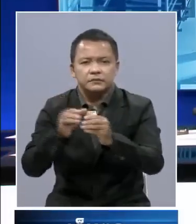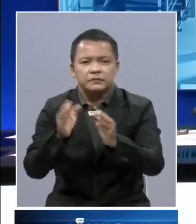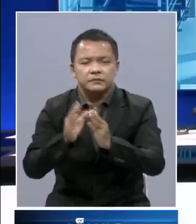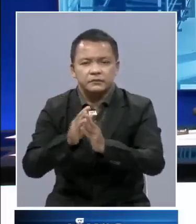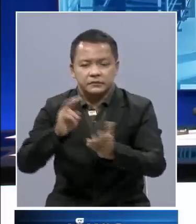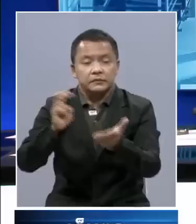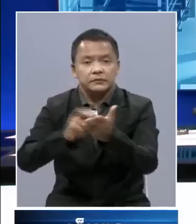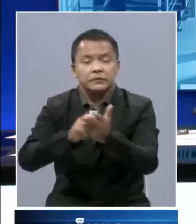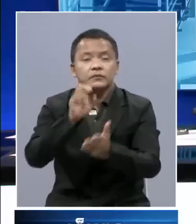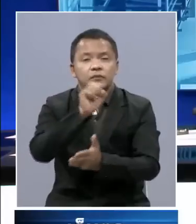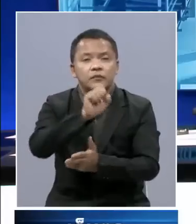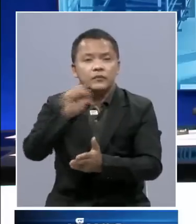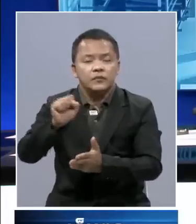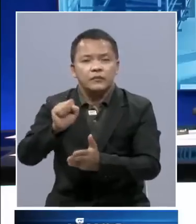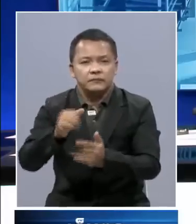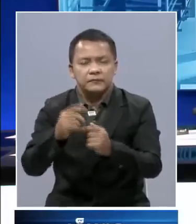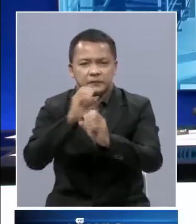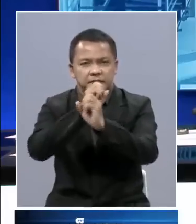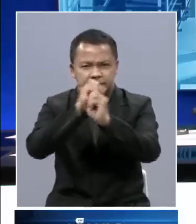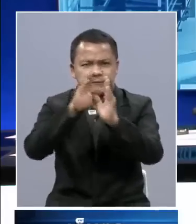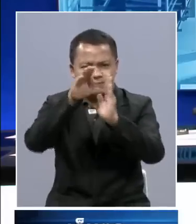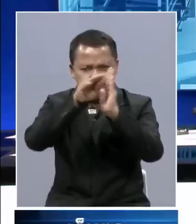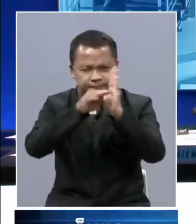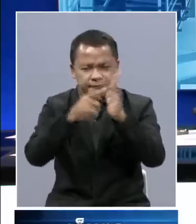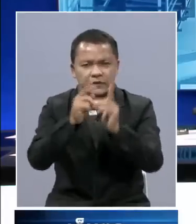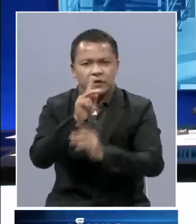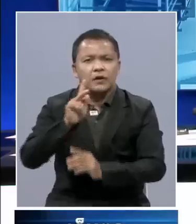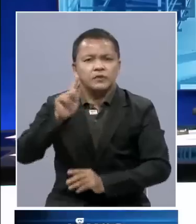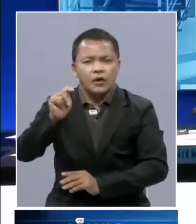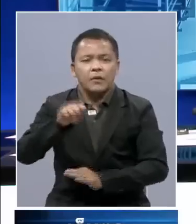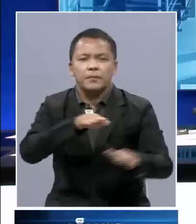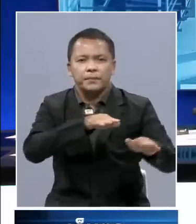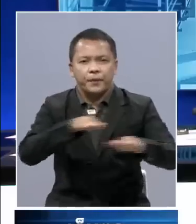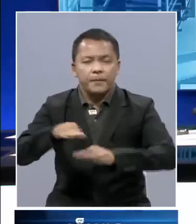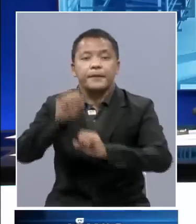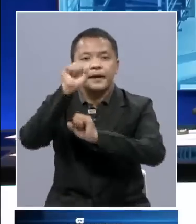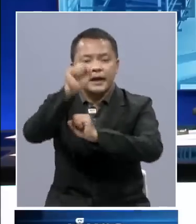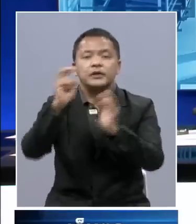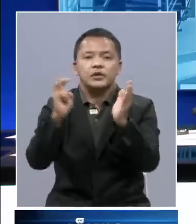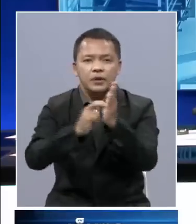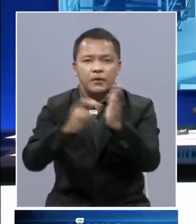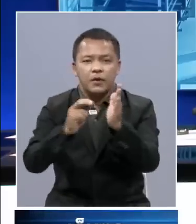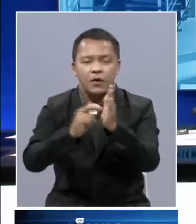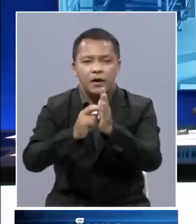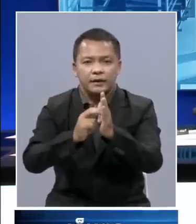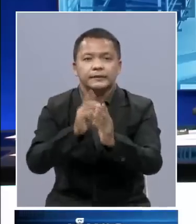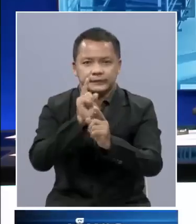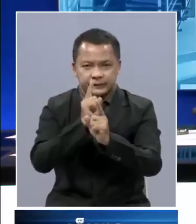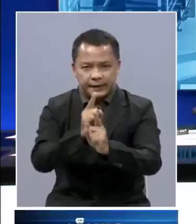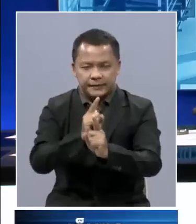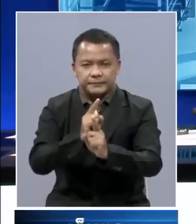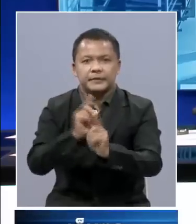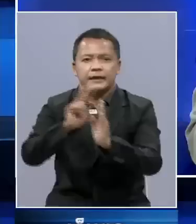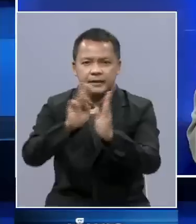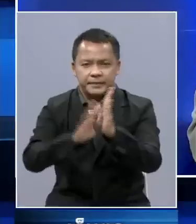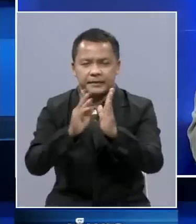การรับรองผลส.ส.ก็ดูเหมือนจะมีความชัดเจนมากขึ้นเดี๋ยวทางกกต.ก็เตรียมที่จะประกาศรับรองครับอย่างเป็นทางการ